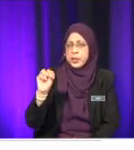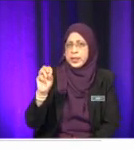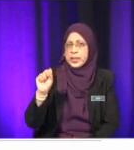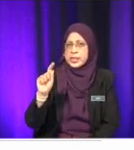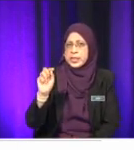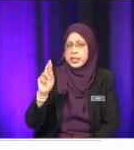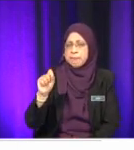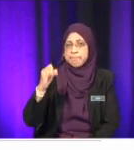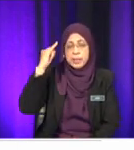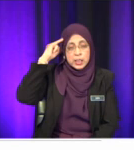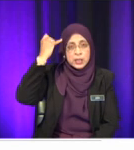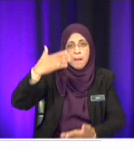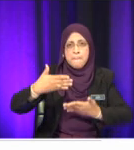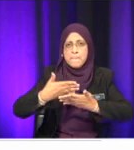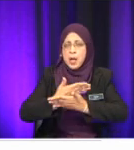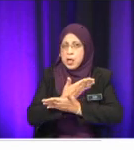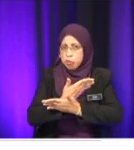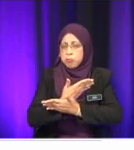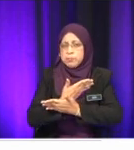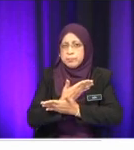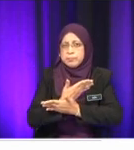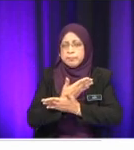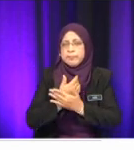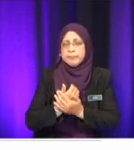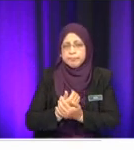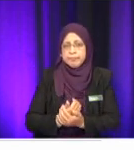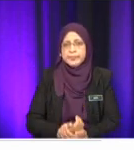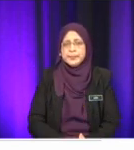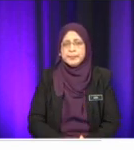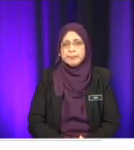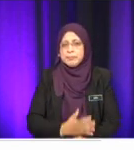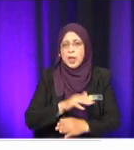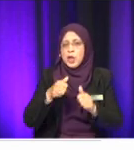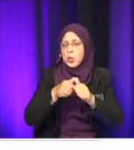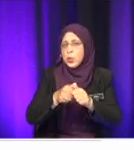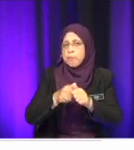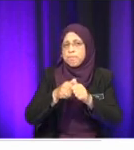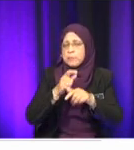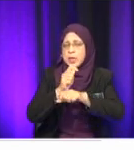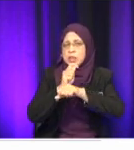itu yang bertentangan dengan tumpuan juga komposisi archard tradisional